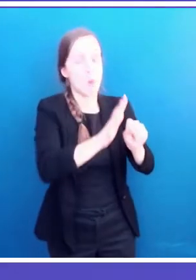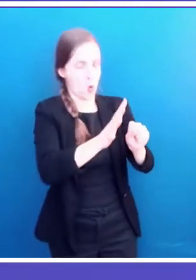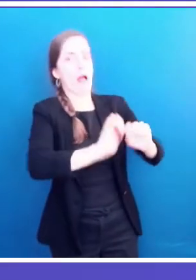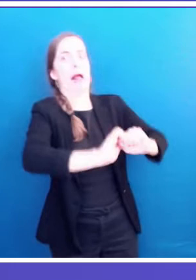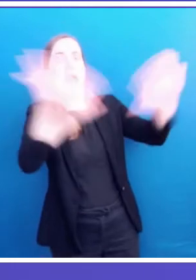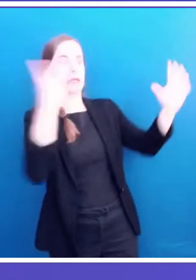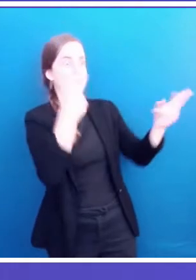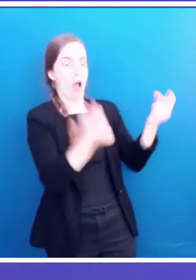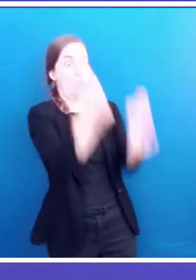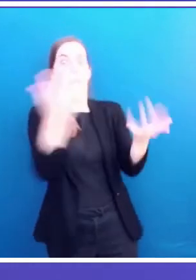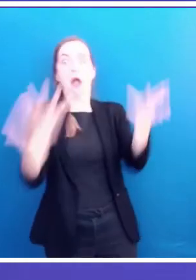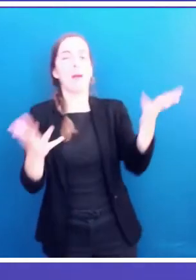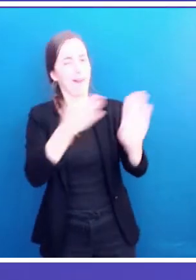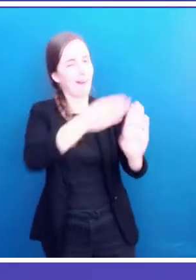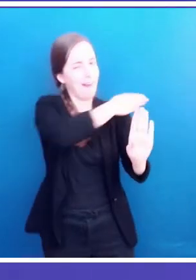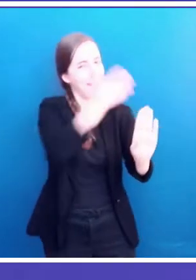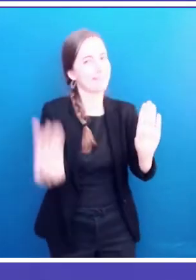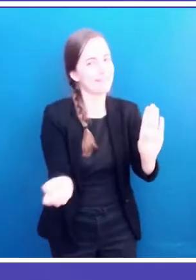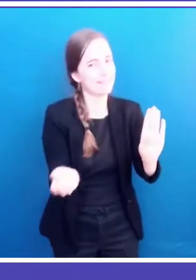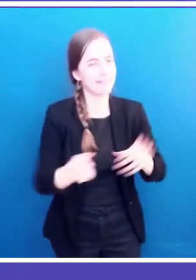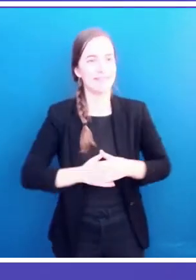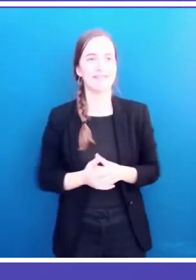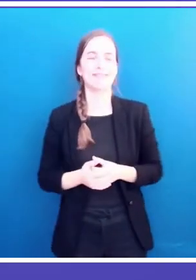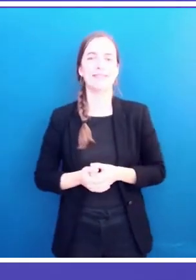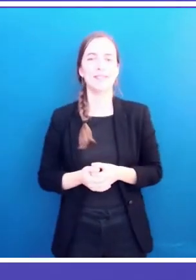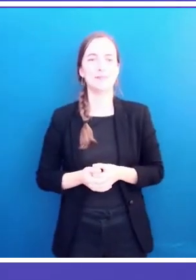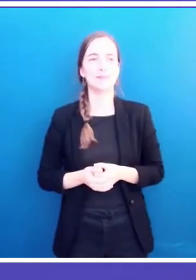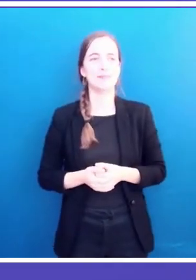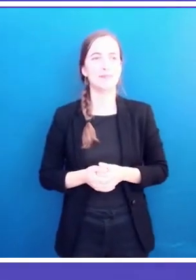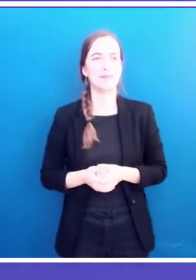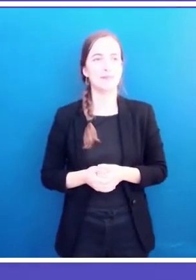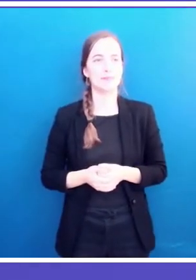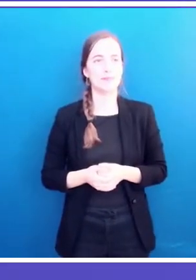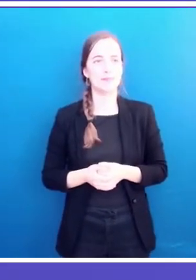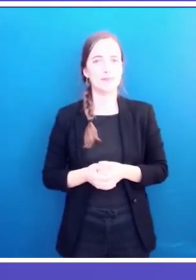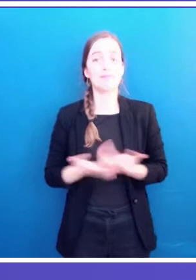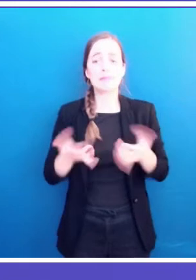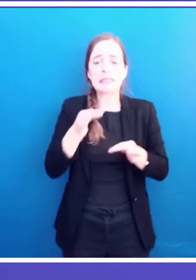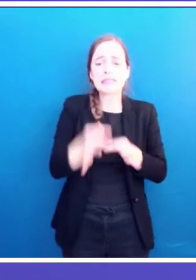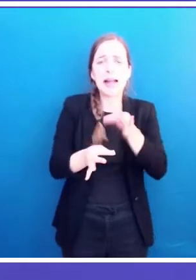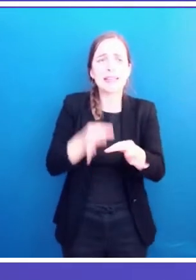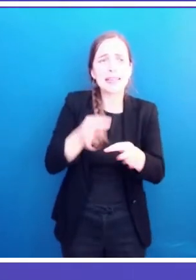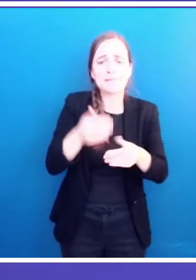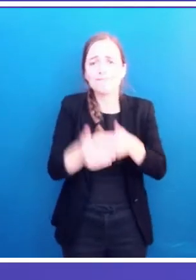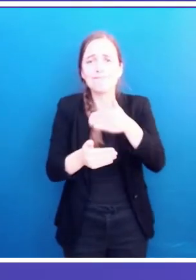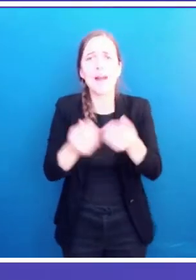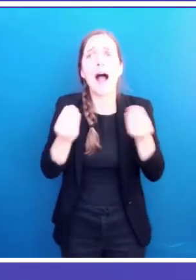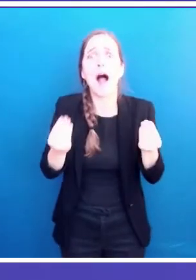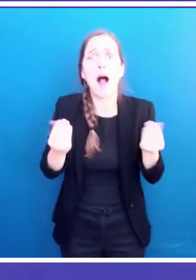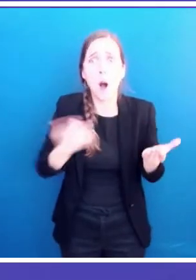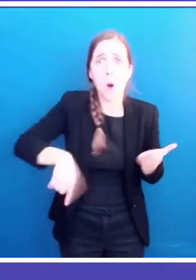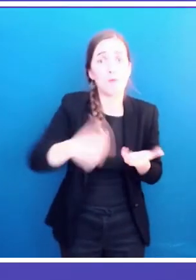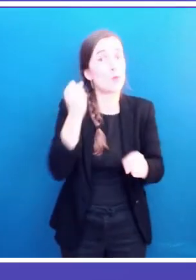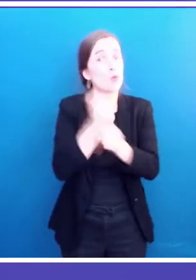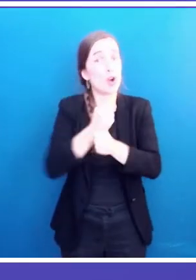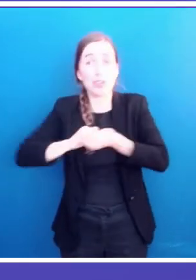المدينة حاولنا أن نعالجها عبر اعتماد استراتيجية تضفي الطابع النسوي على معالجة الفقر.